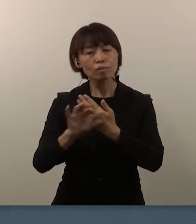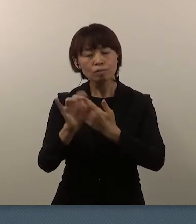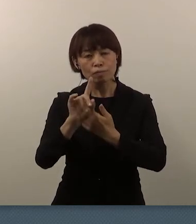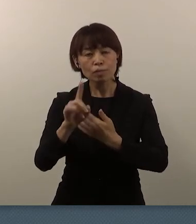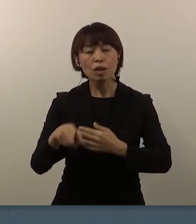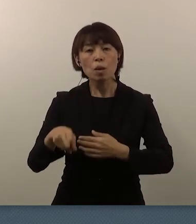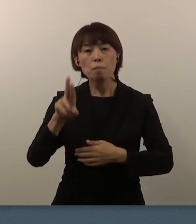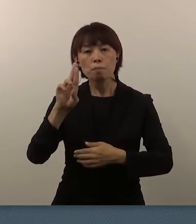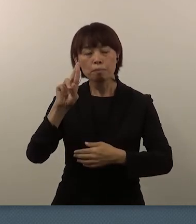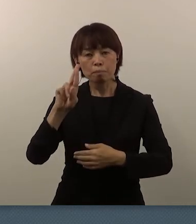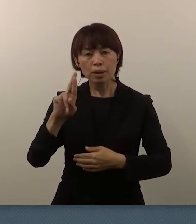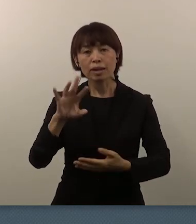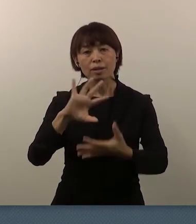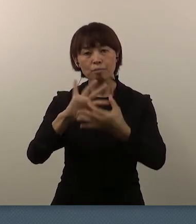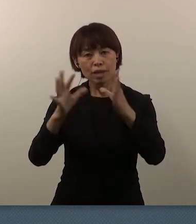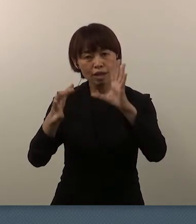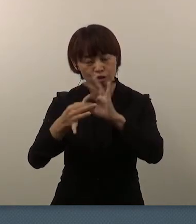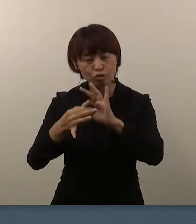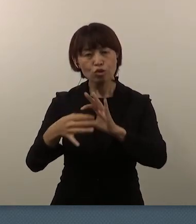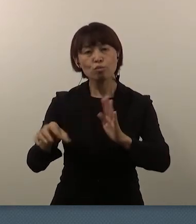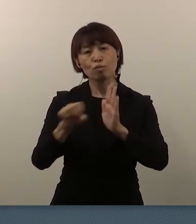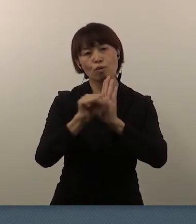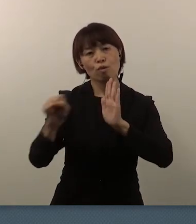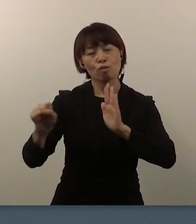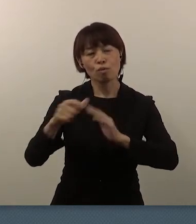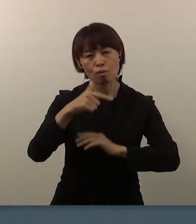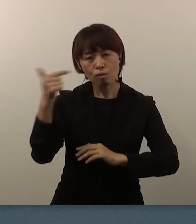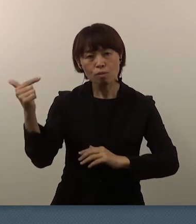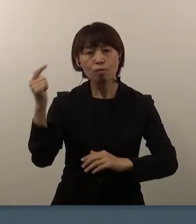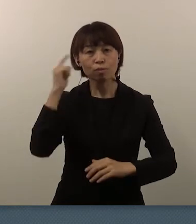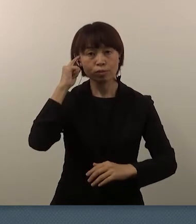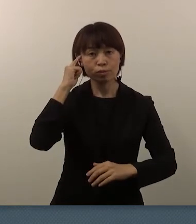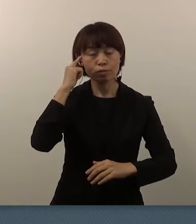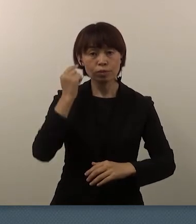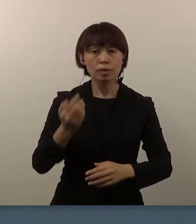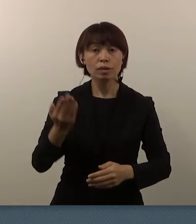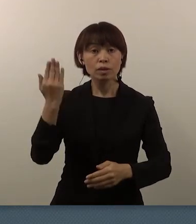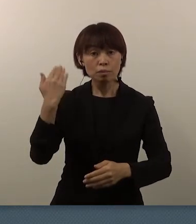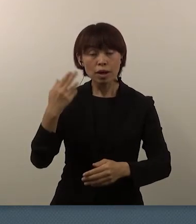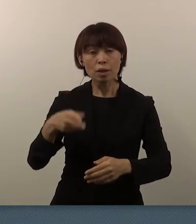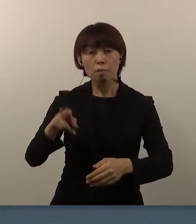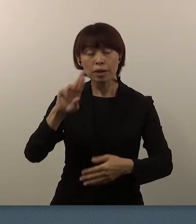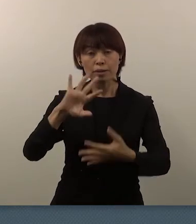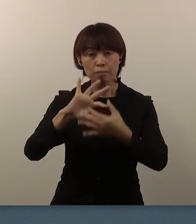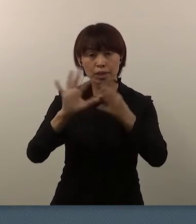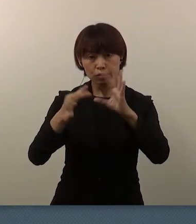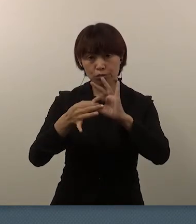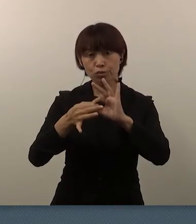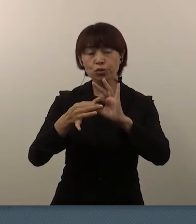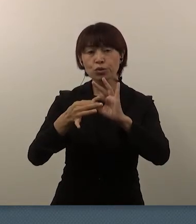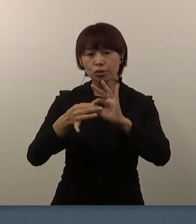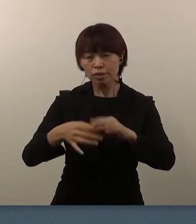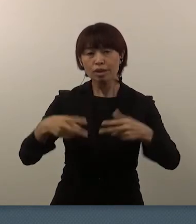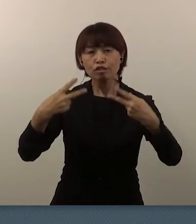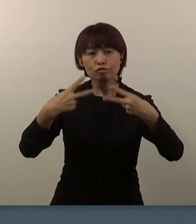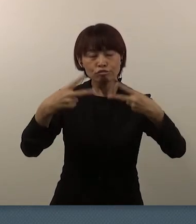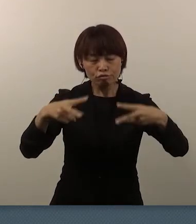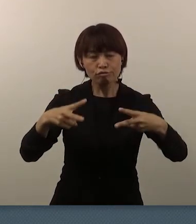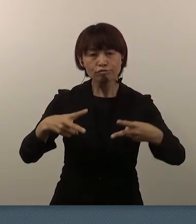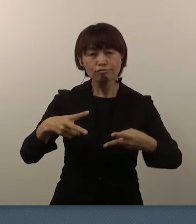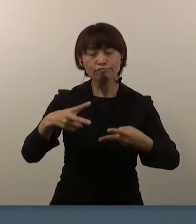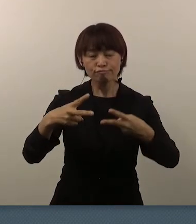果も非常に大きいと思いますね。前回のパラリンピックというもののそのメディアでの露出度というの